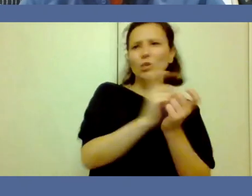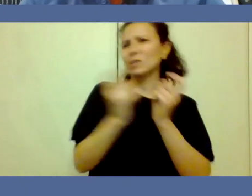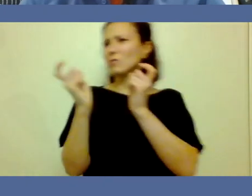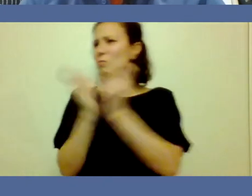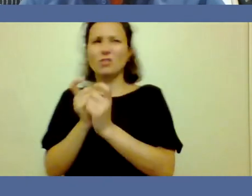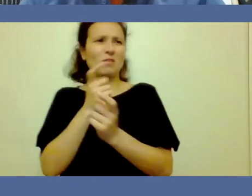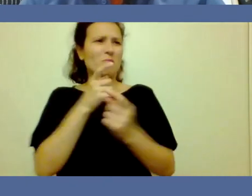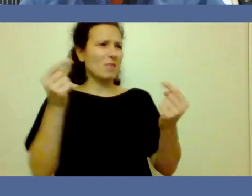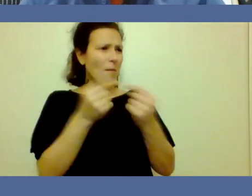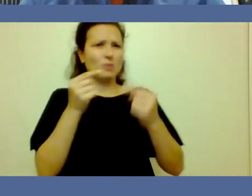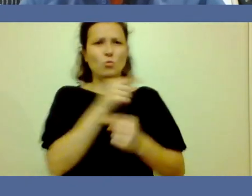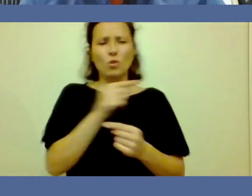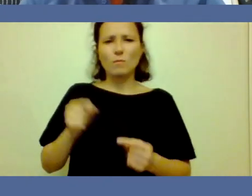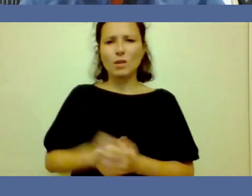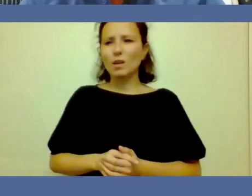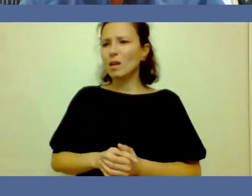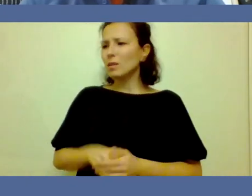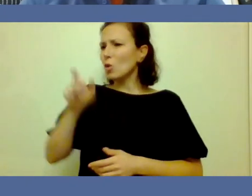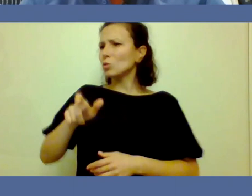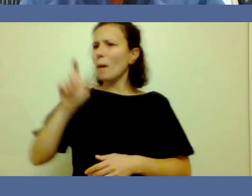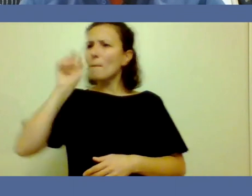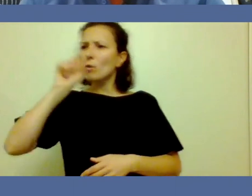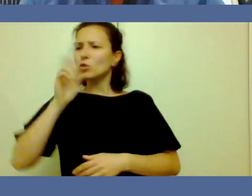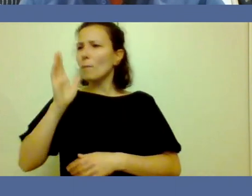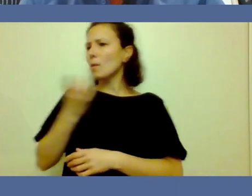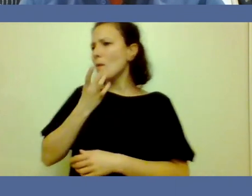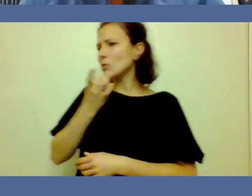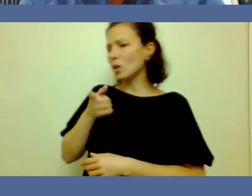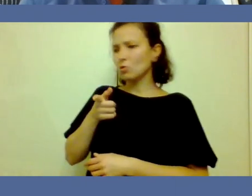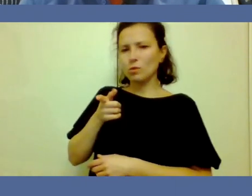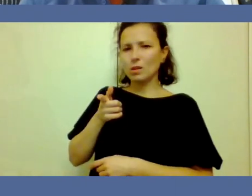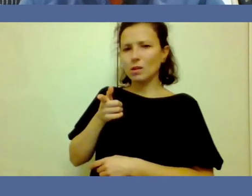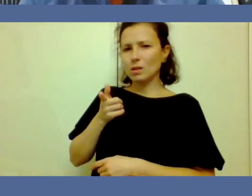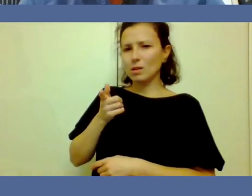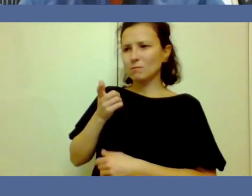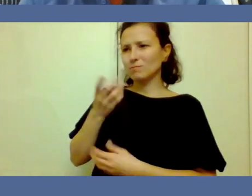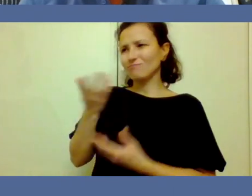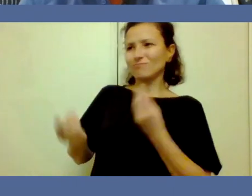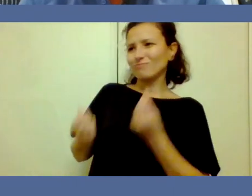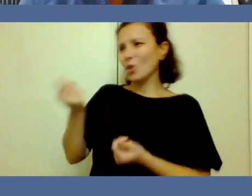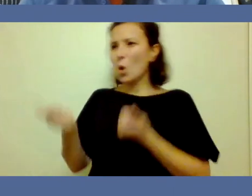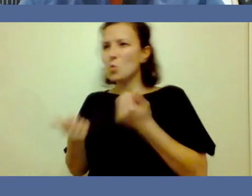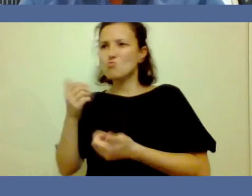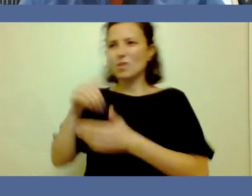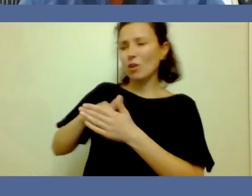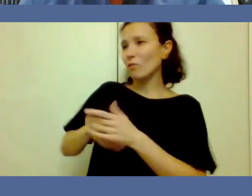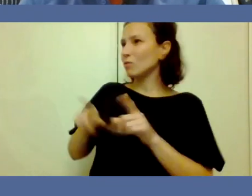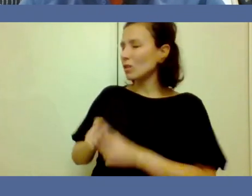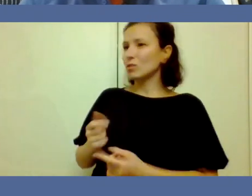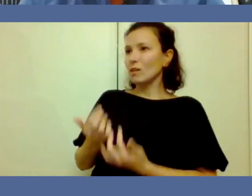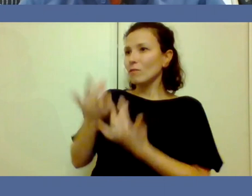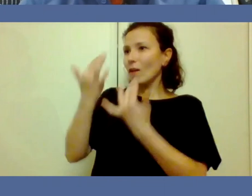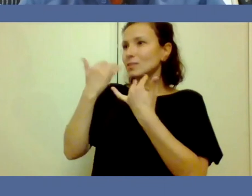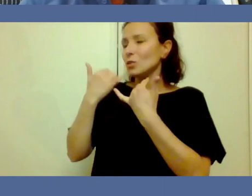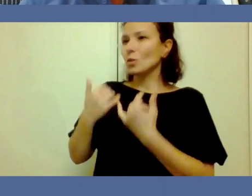się. Sam podejrzany, a potem oskarżony, no różnie się zachowuje, co też jest fascynujące. Do tego jeszcze jest